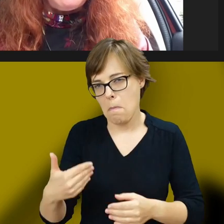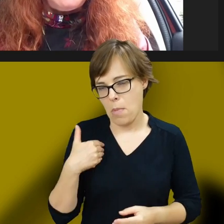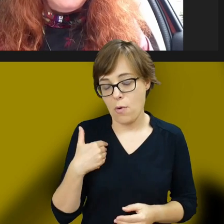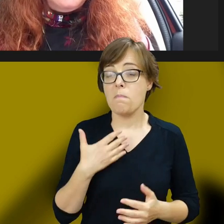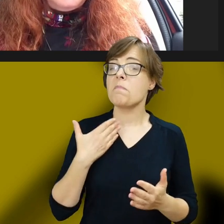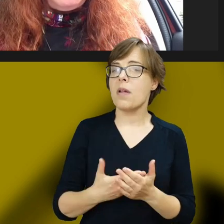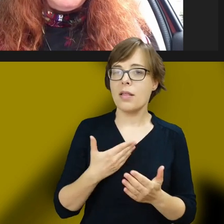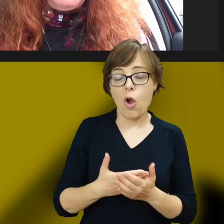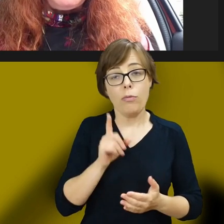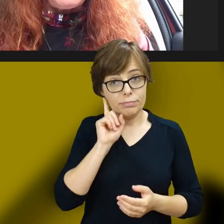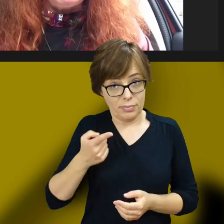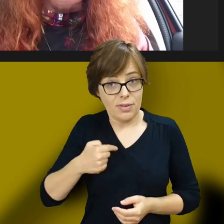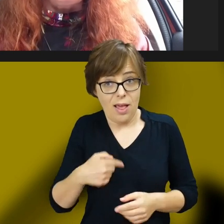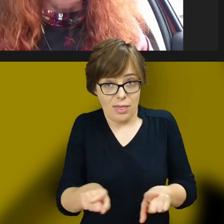mi na tym,